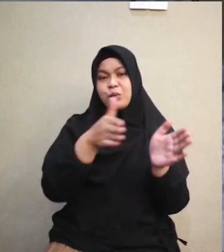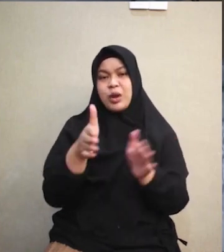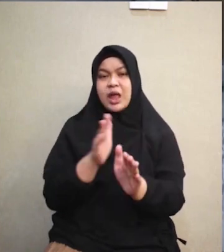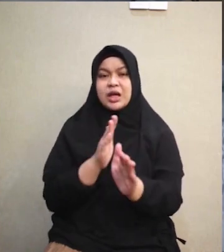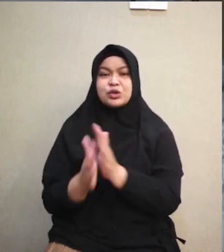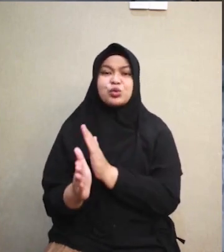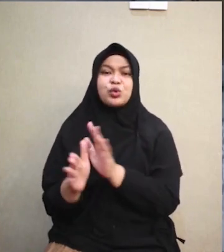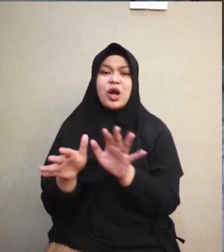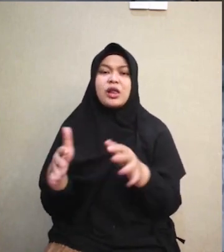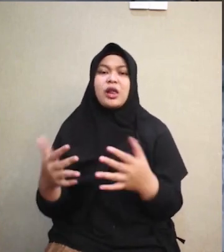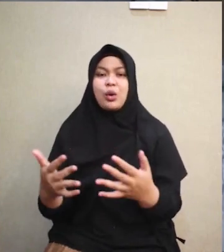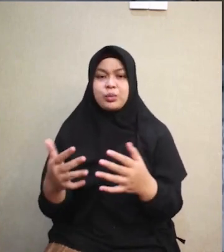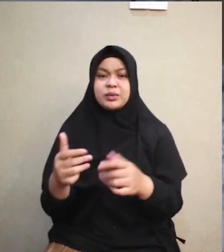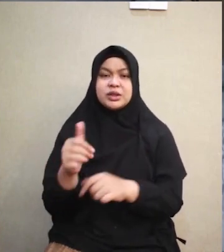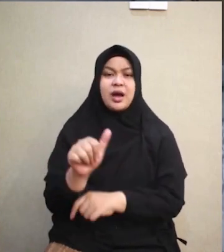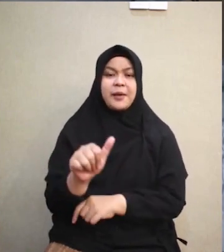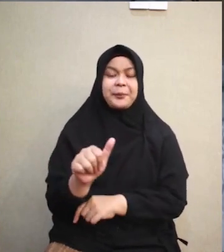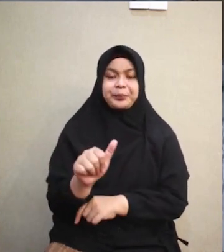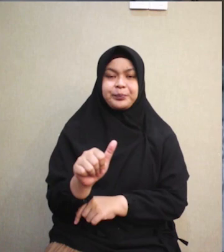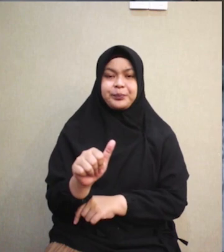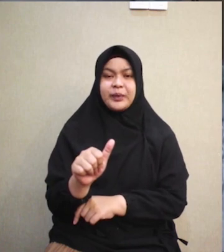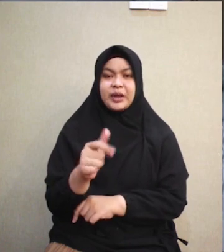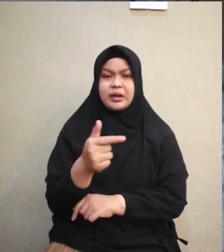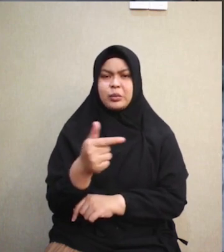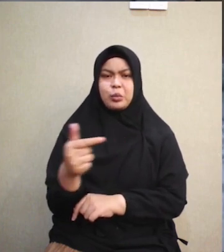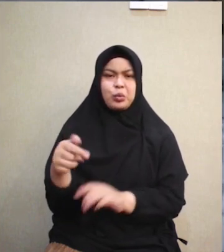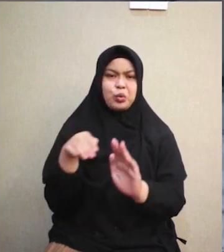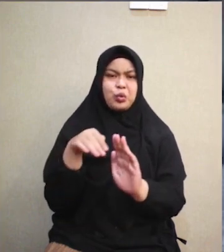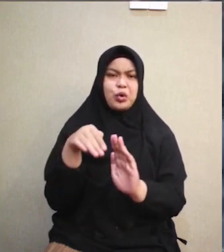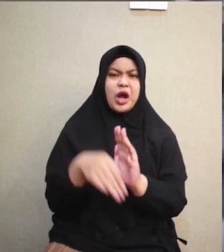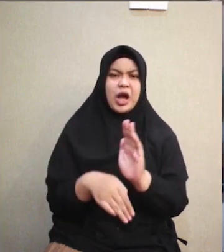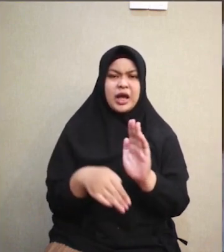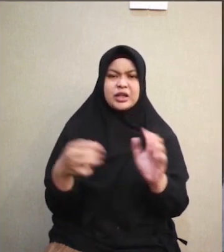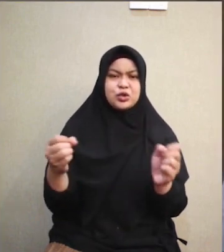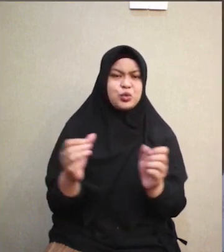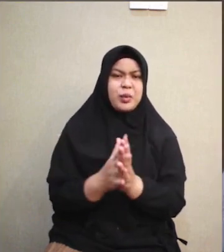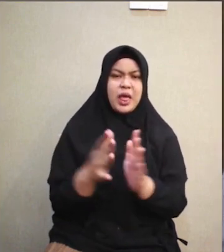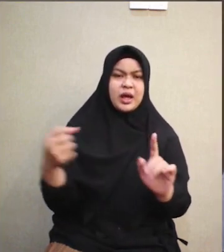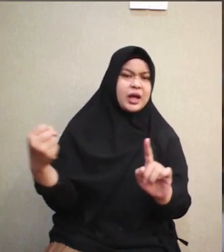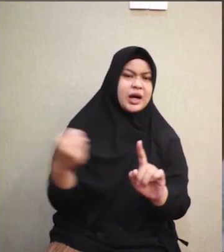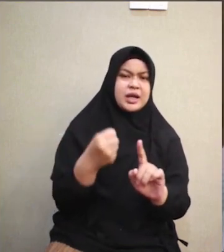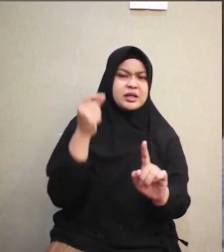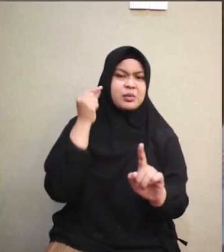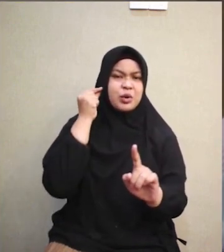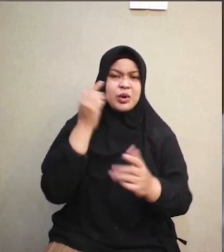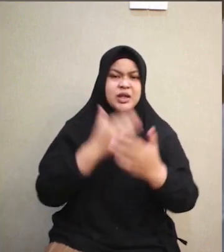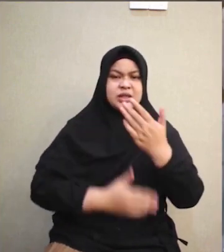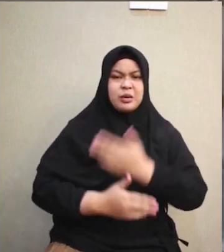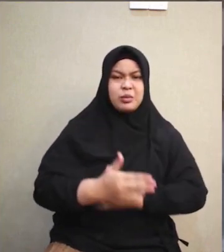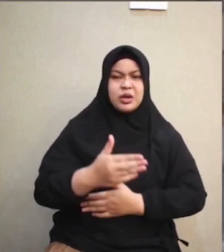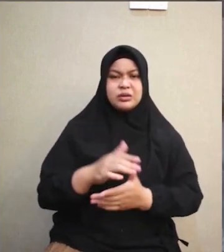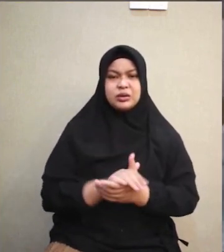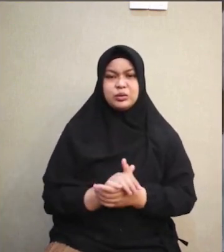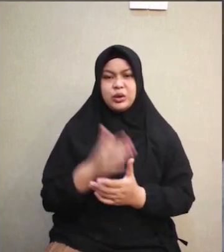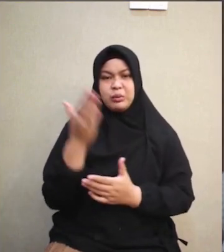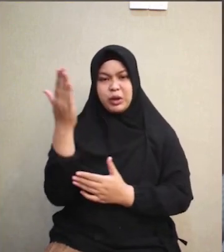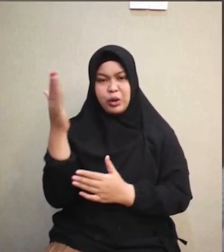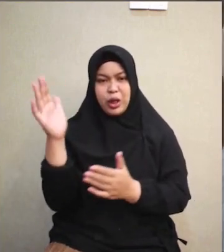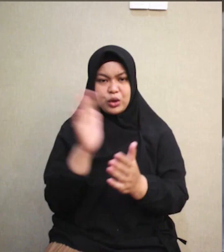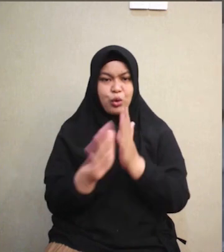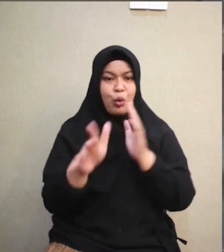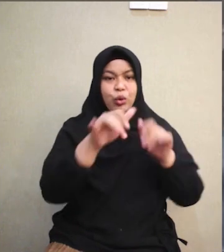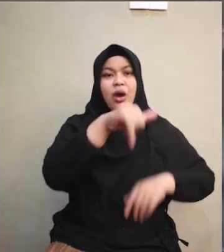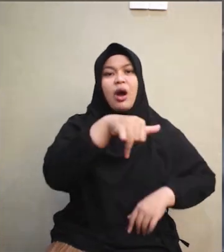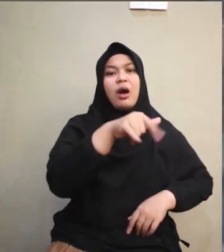langsung atau bisa kemudian mengurangi angka kekerasan perempuan disabilitas dia beliau langsung